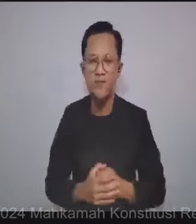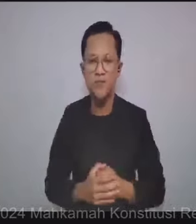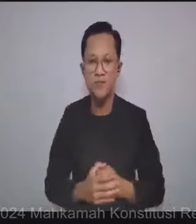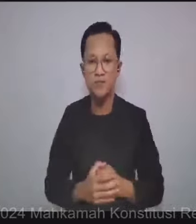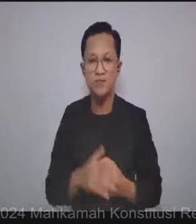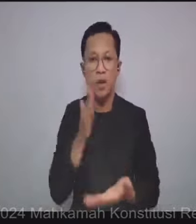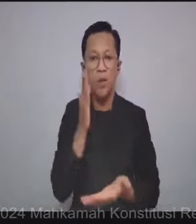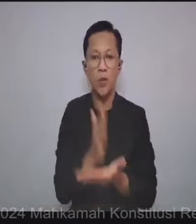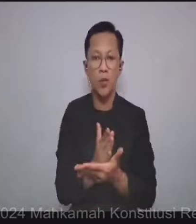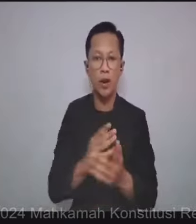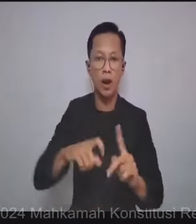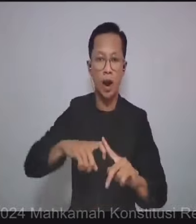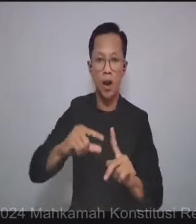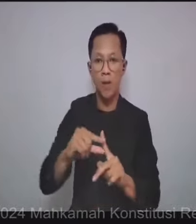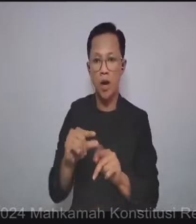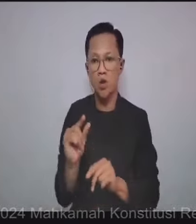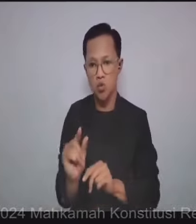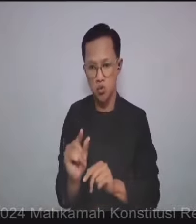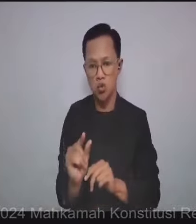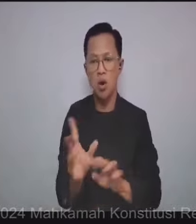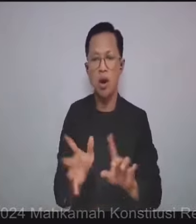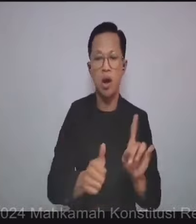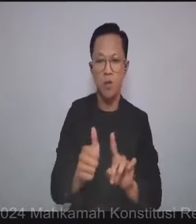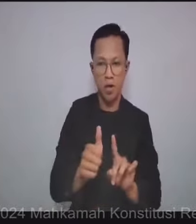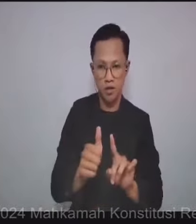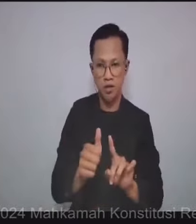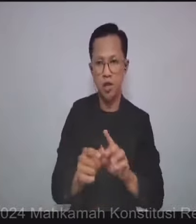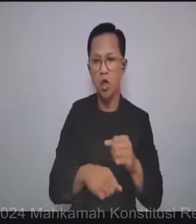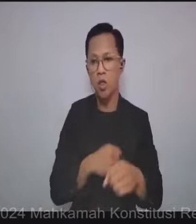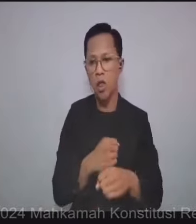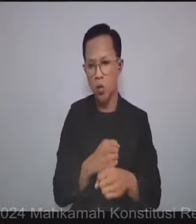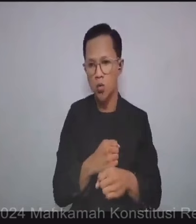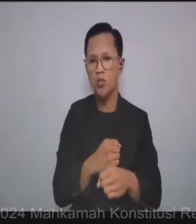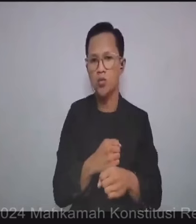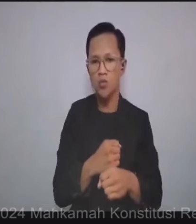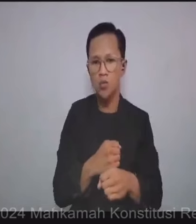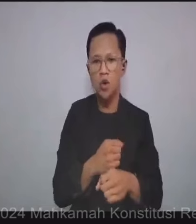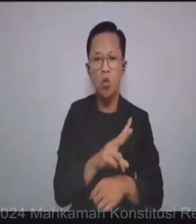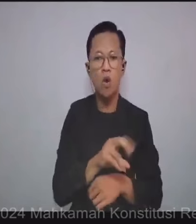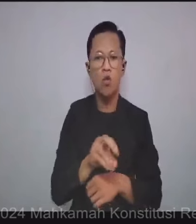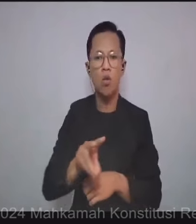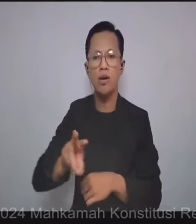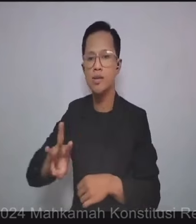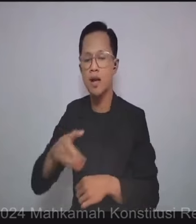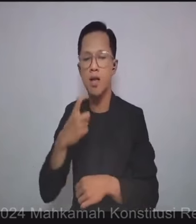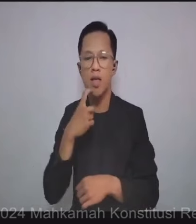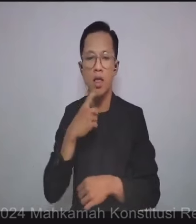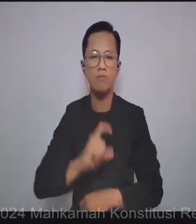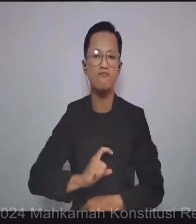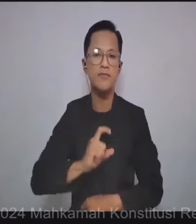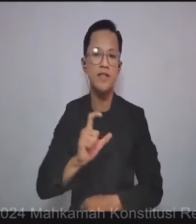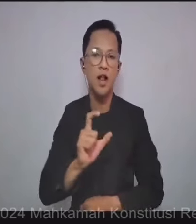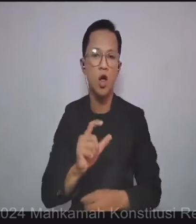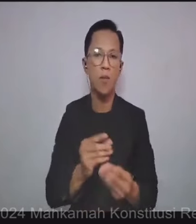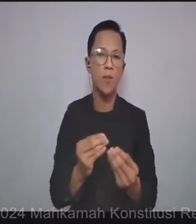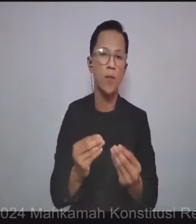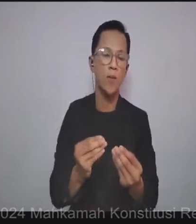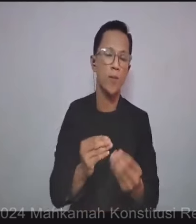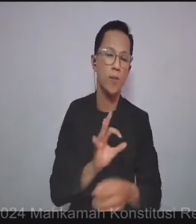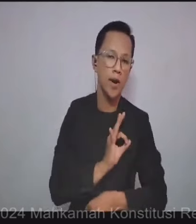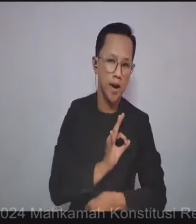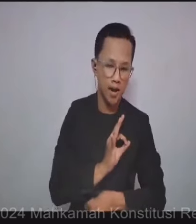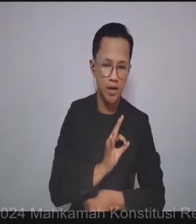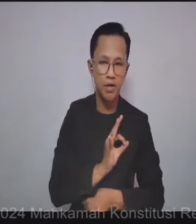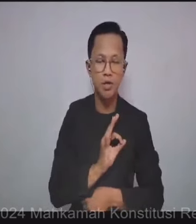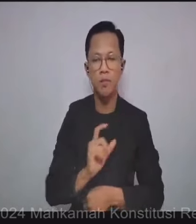Pemilihan Umum nomor 1632 tahun 2023 tentang penetapan Pasangan calon presiden calon peserta pemilihan